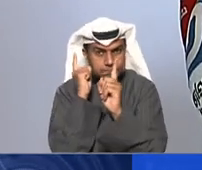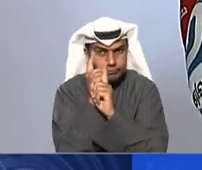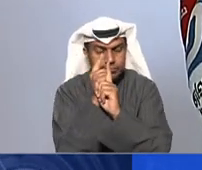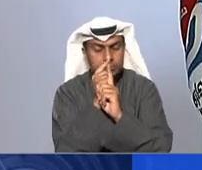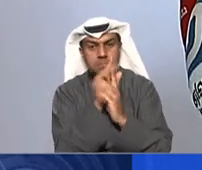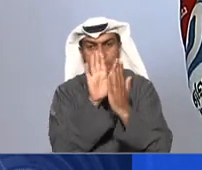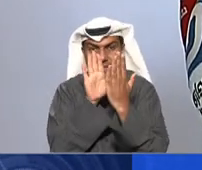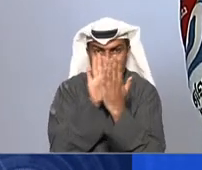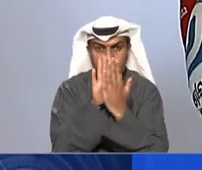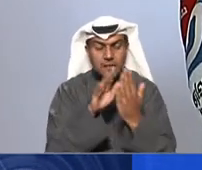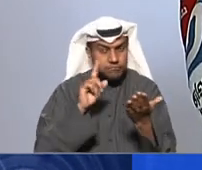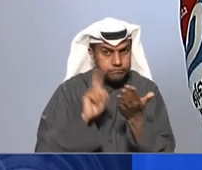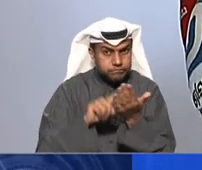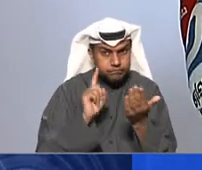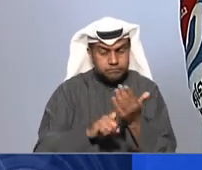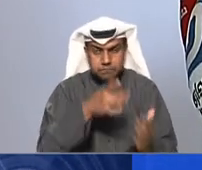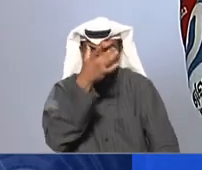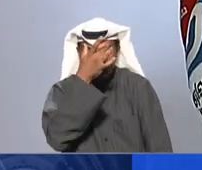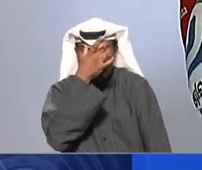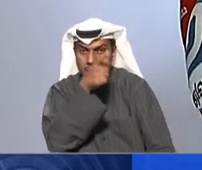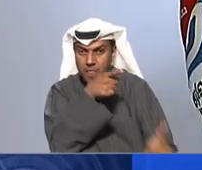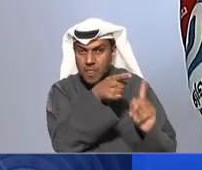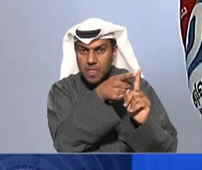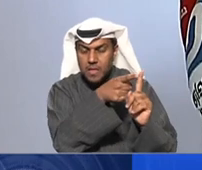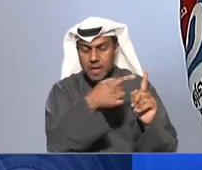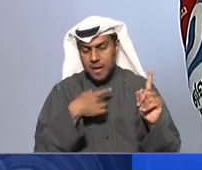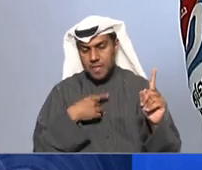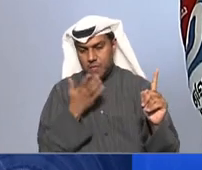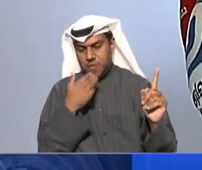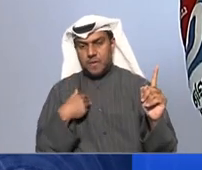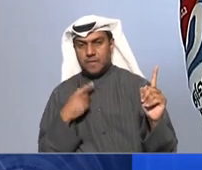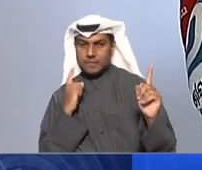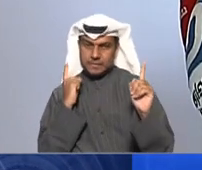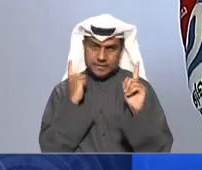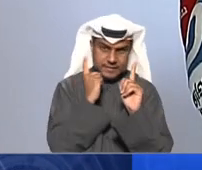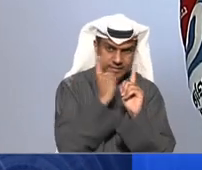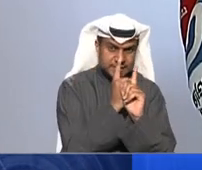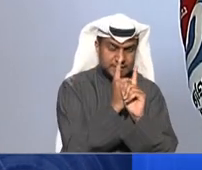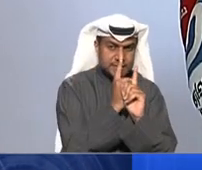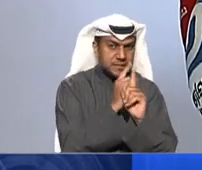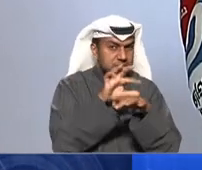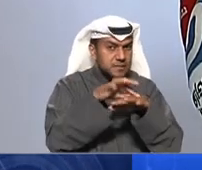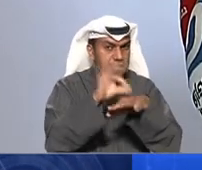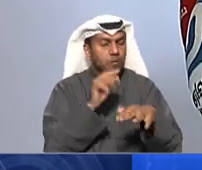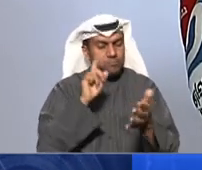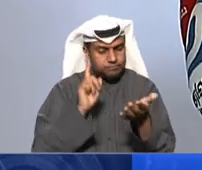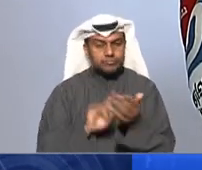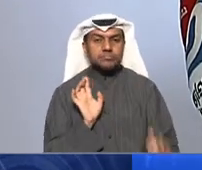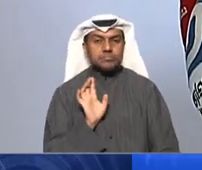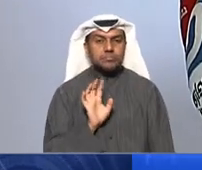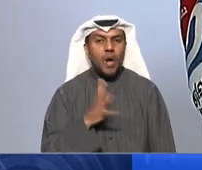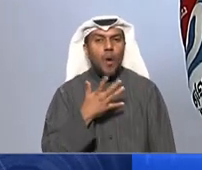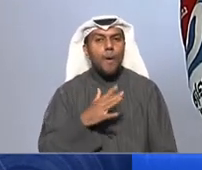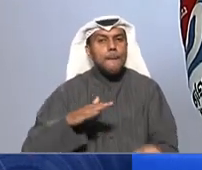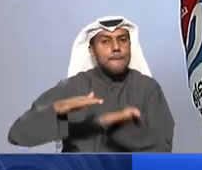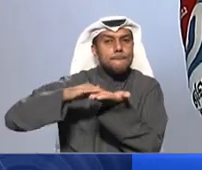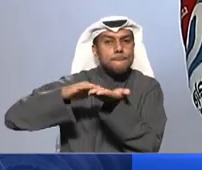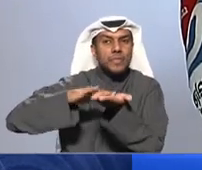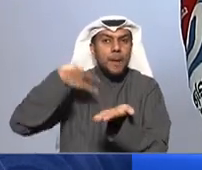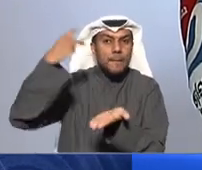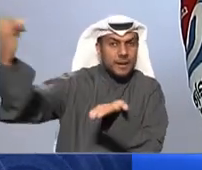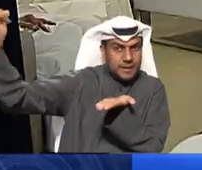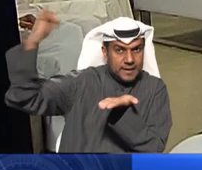بحالات مؤكدة لمرض كورونا، أو كان قادما من المناطق التي ثبت أو ثبت الإصابة فيها في مرض